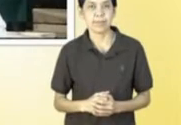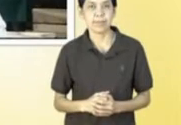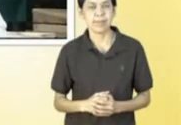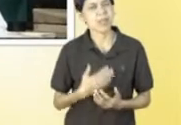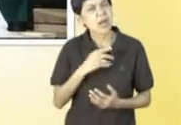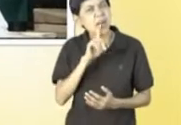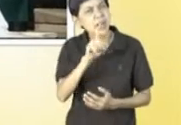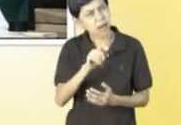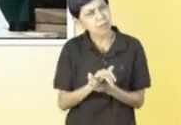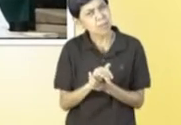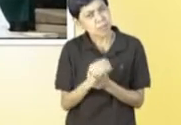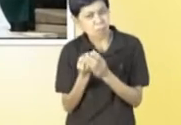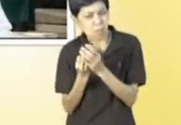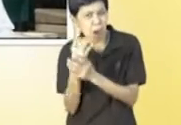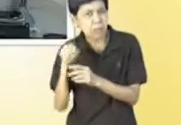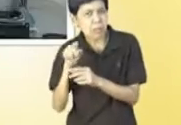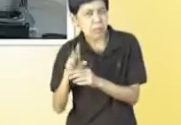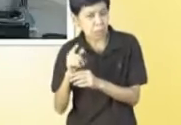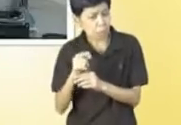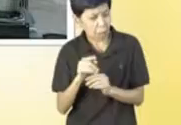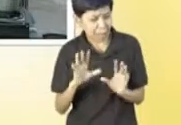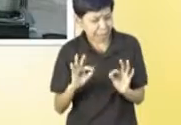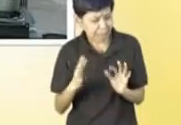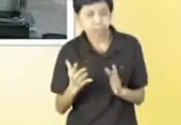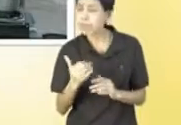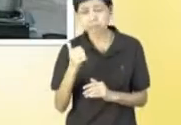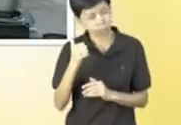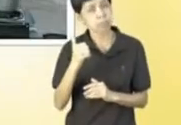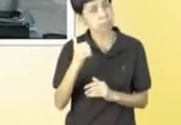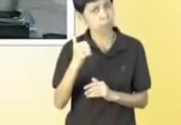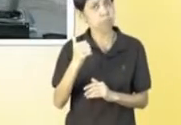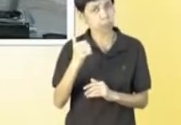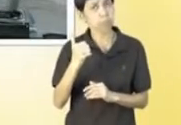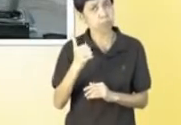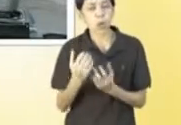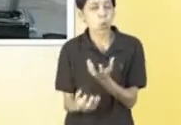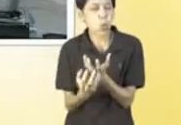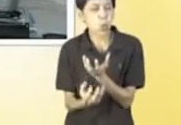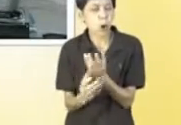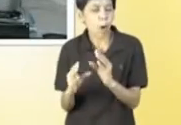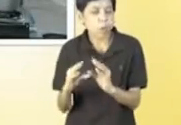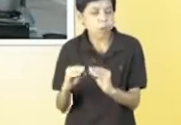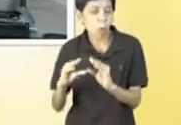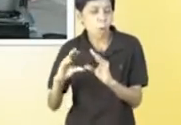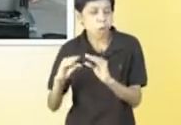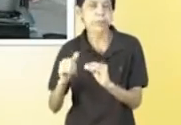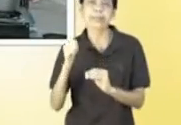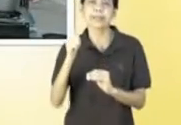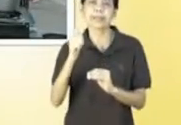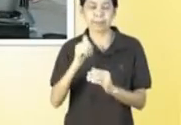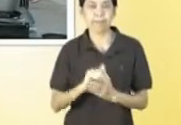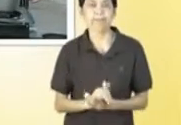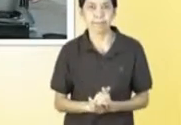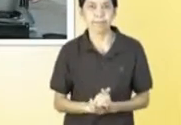พูดถึงขี้เหล็กนี่มันไม่แฉะเหรอคะหรือว่าพอดีแล้ว ไม่แฉะหรอครับไม่แฉะครับนี่เขาต้มจนนิ่มแล้วฮะ ต้มจนนิ่ม ครับผ